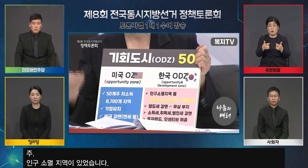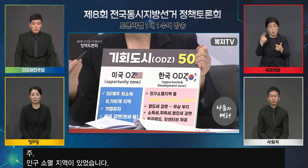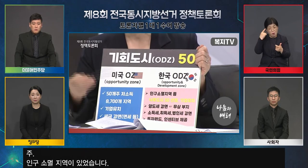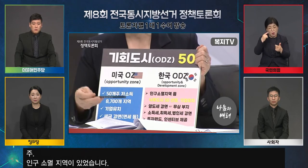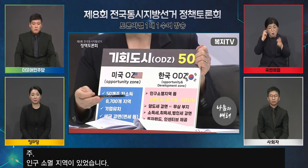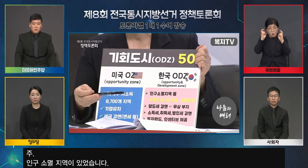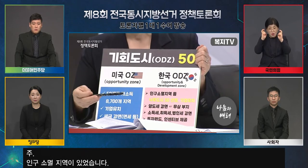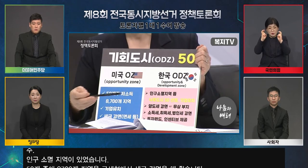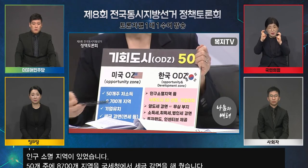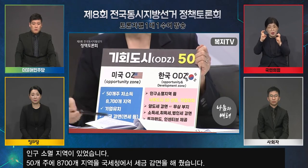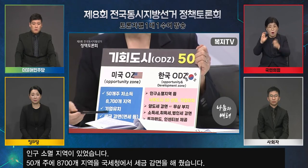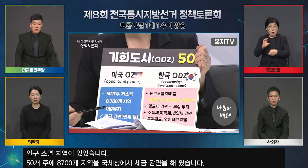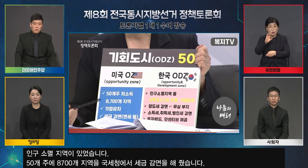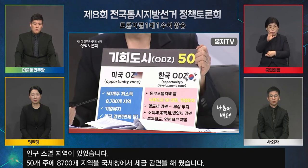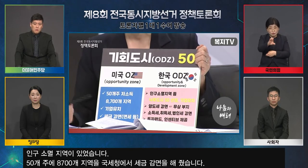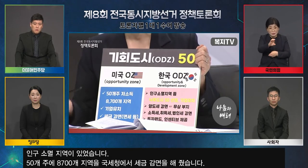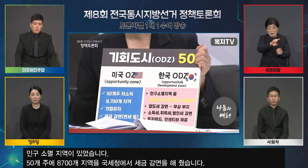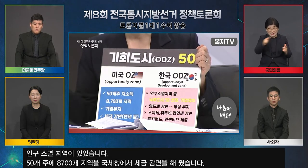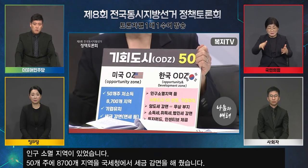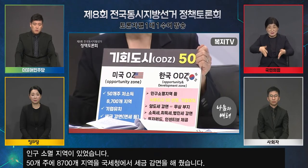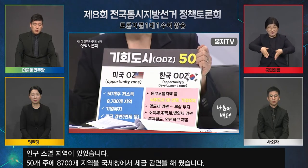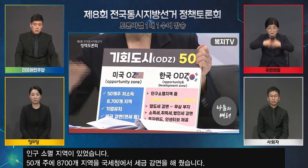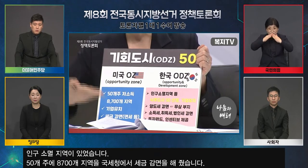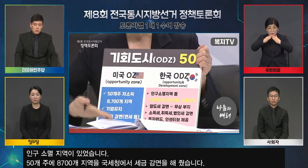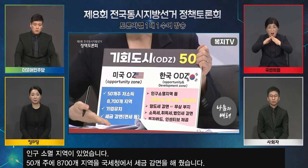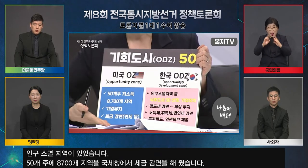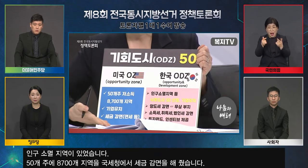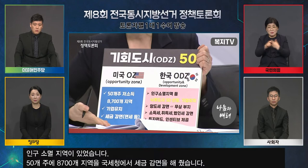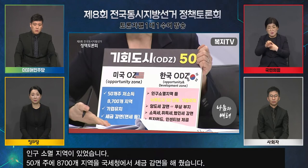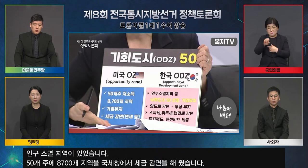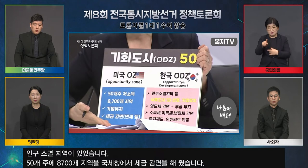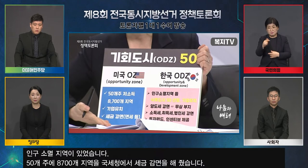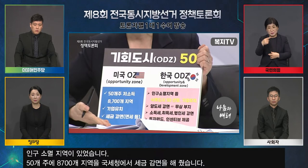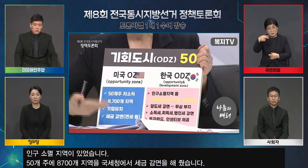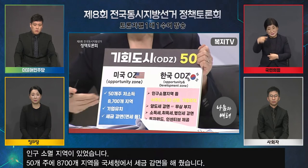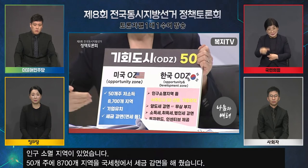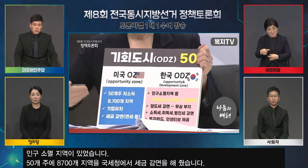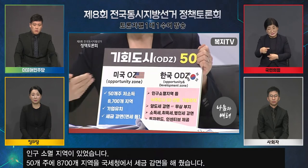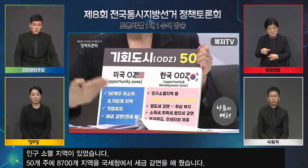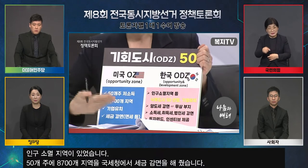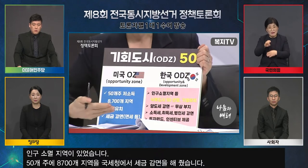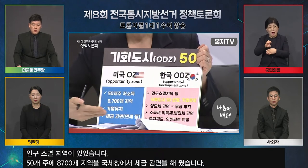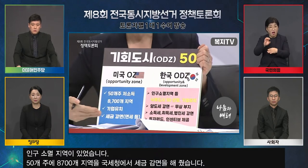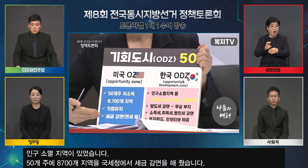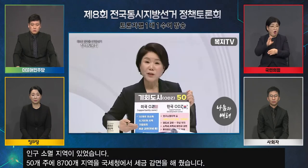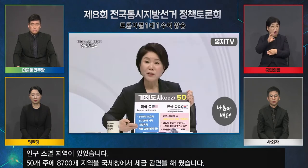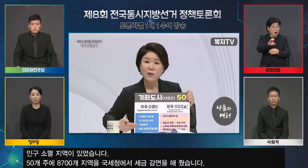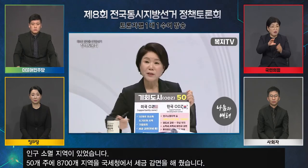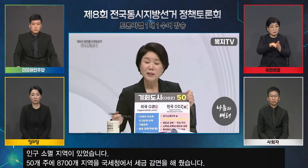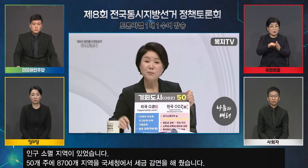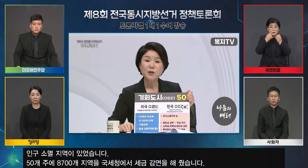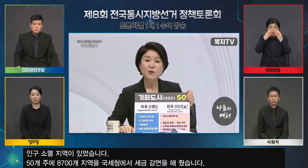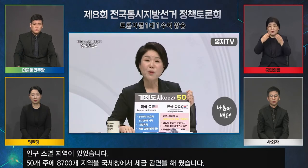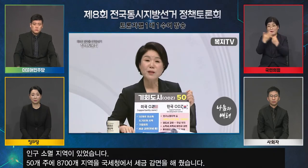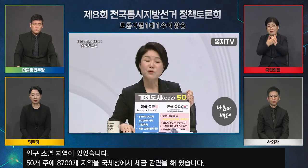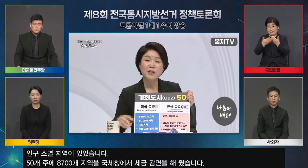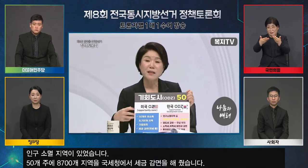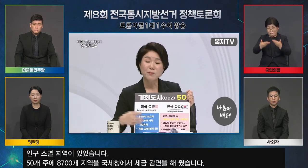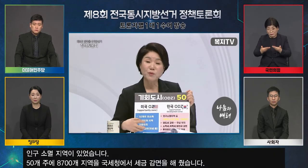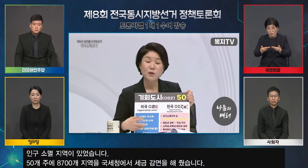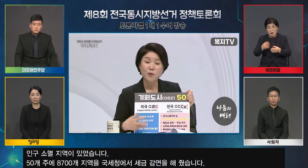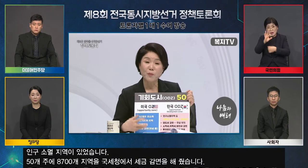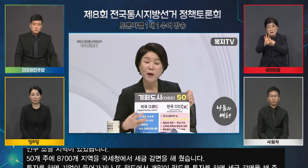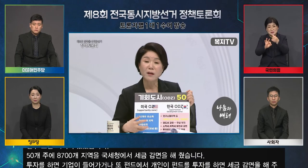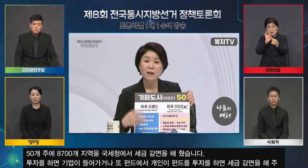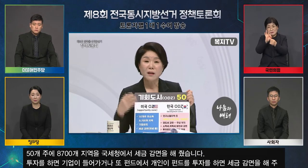기업이 들어가거나 또 펀드에서 개인이 펀드를 투자를 하면 세금 감면을 해주는 거죠. 10년 동안